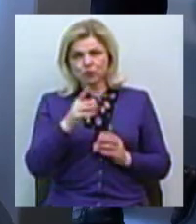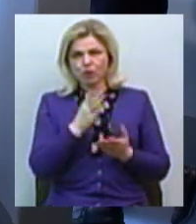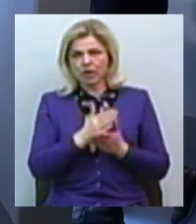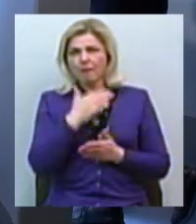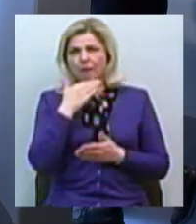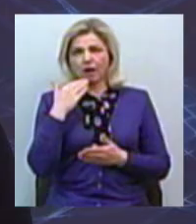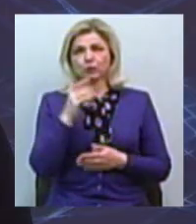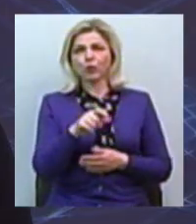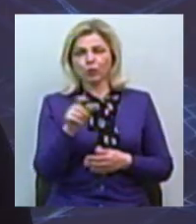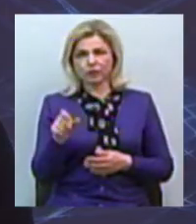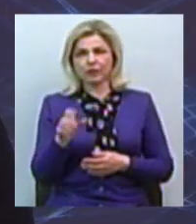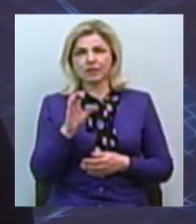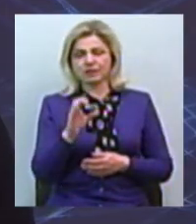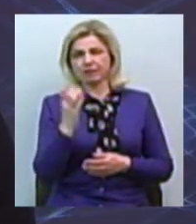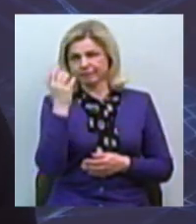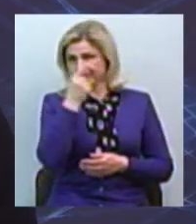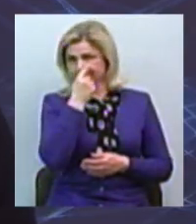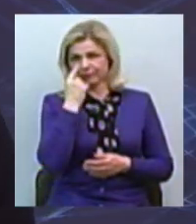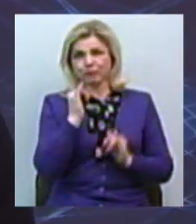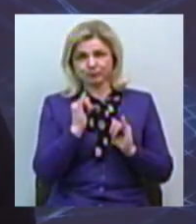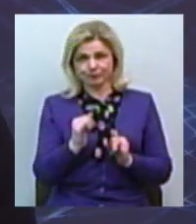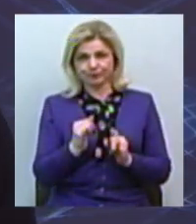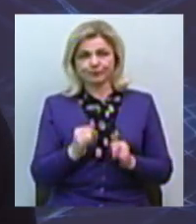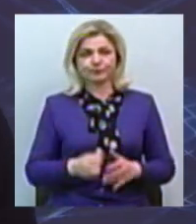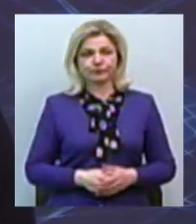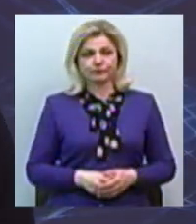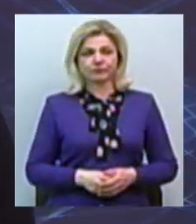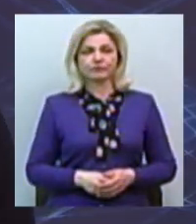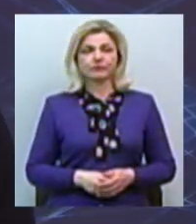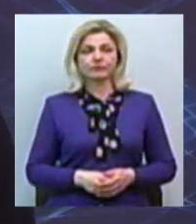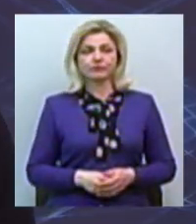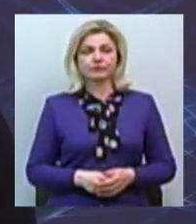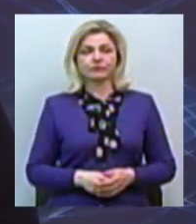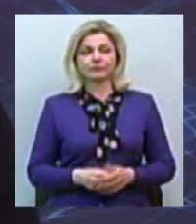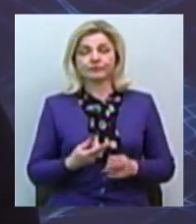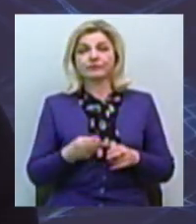група людей з обмеженнями зору. І це рішення,